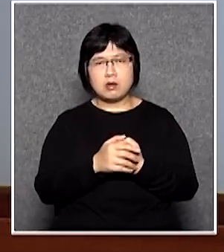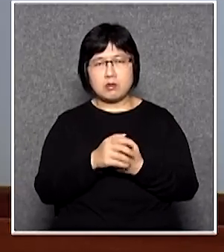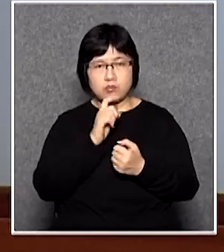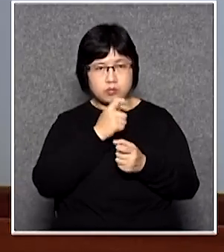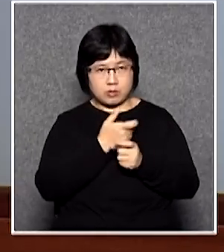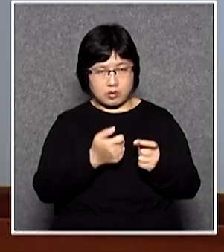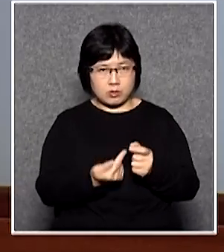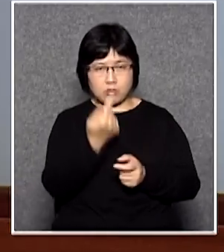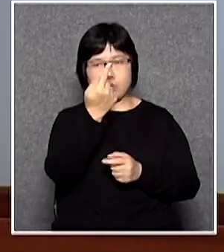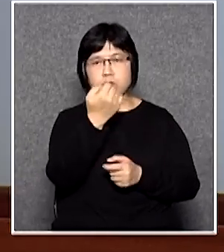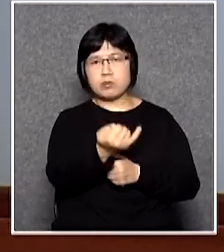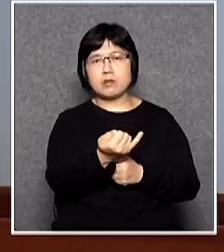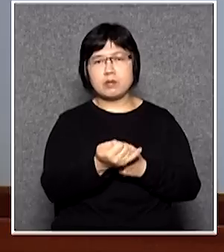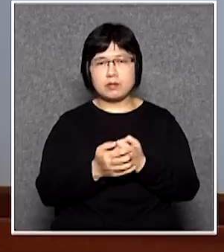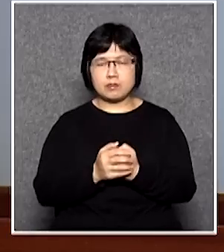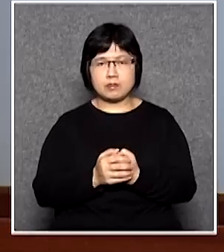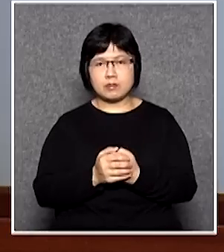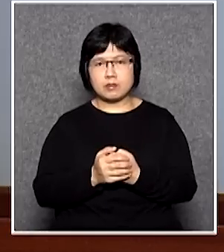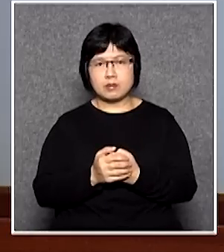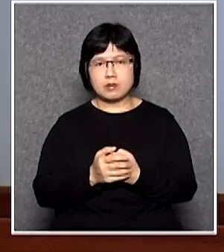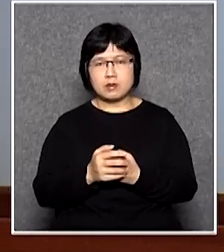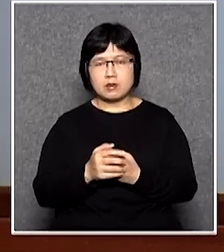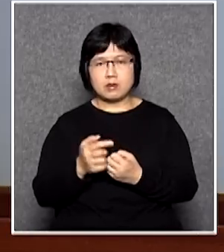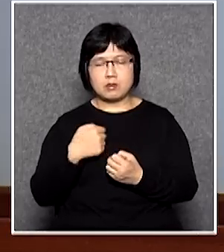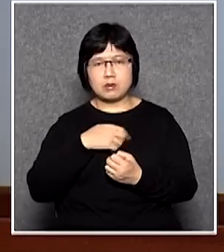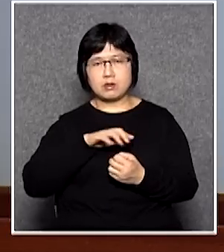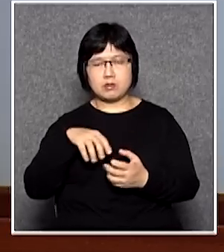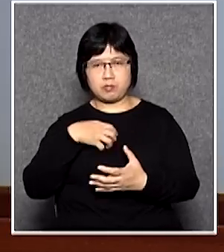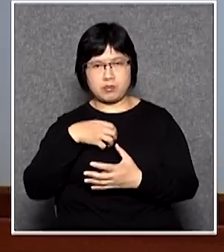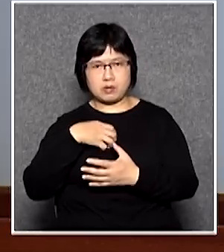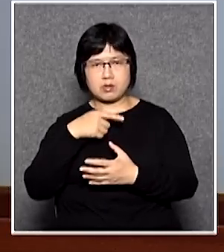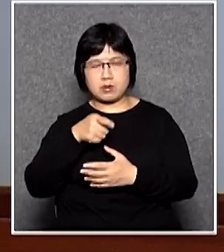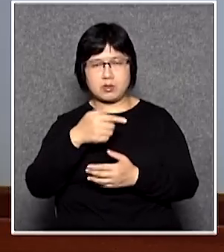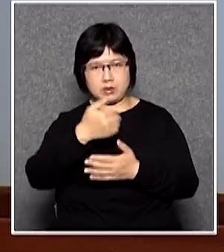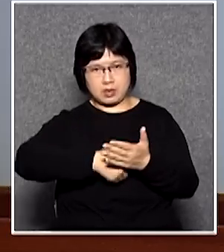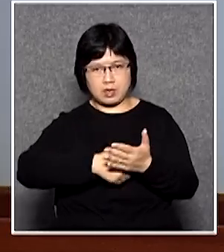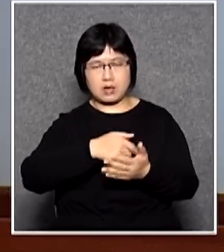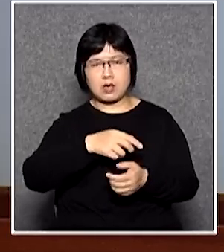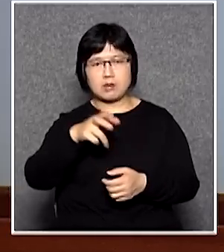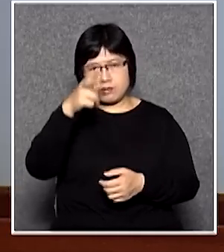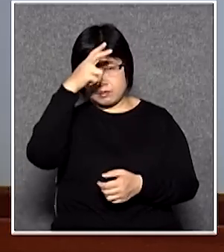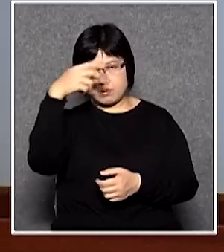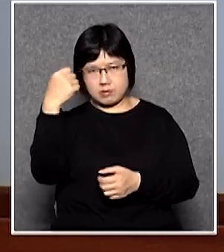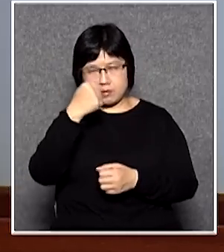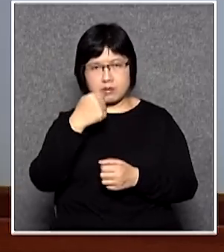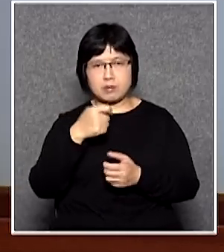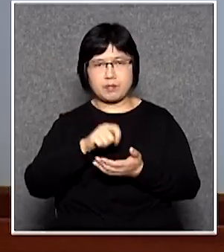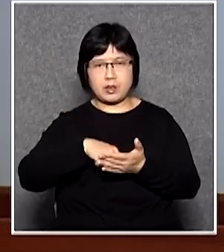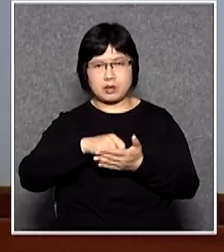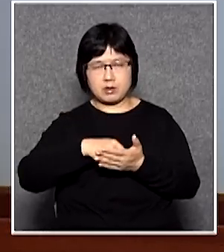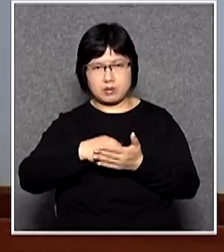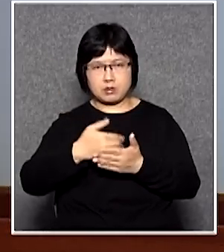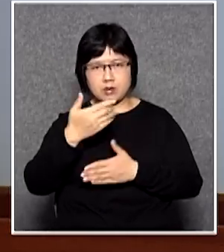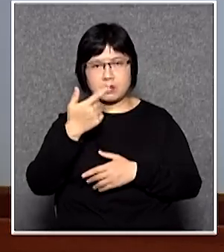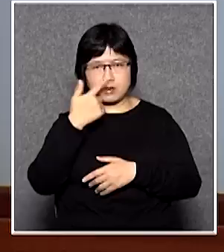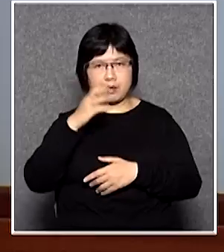高的薪酬。所以新民主同盟认为是应该削减行政长官办公室新闻